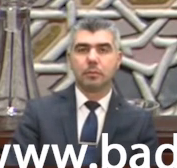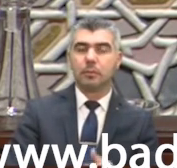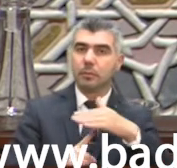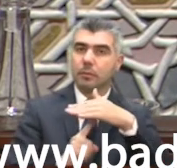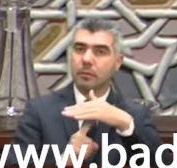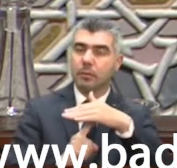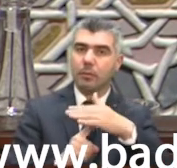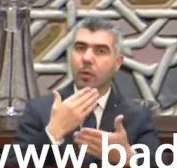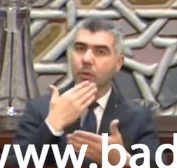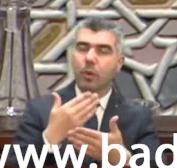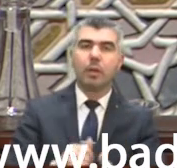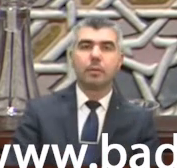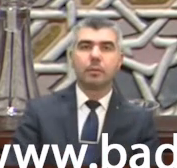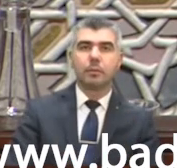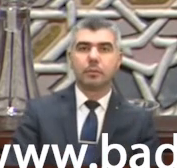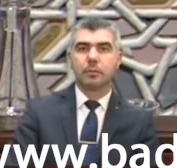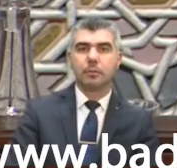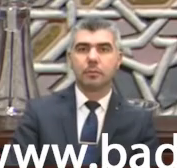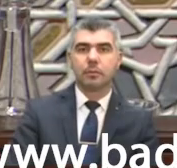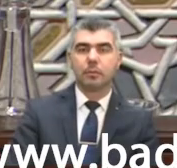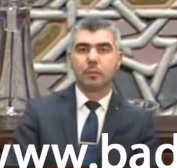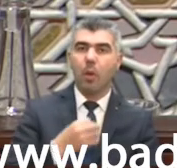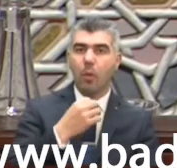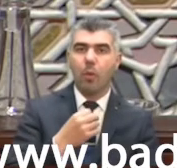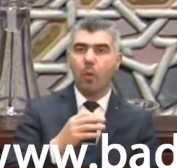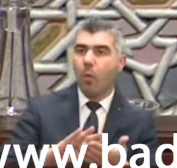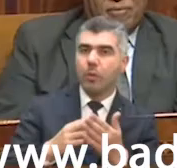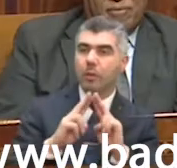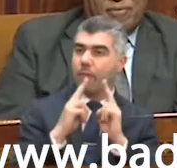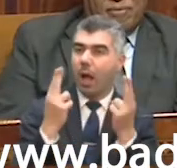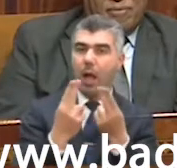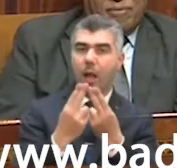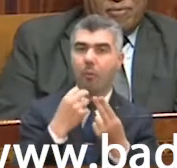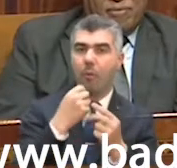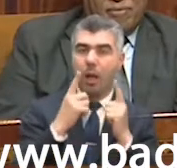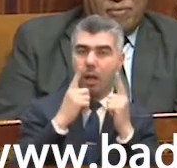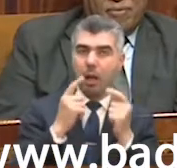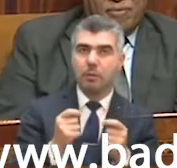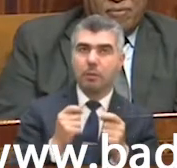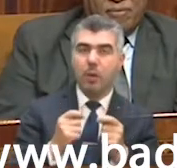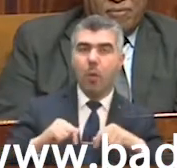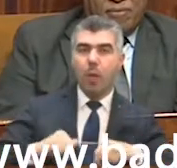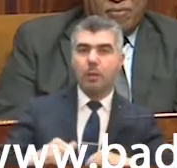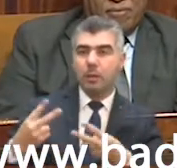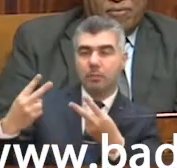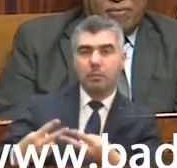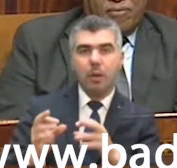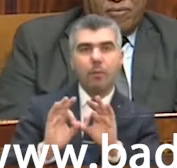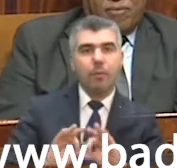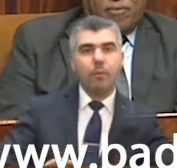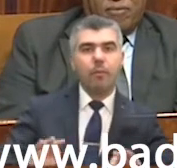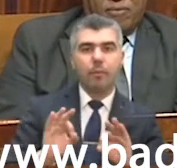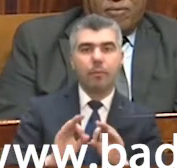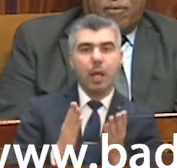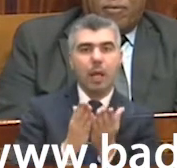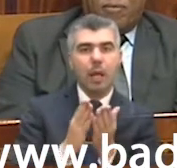سيد الرئيس شكرا. بعدا وانا قدام العالم كيشوف، والسيد النائب كيقول ما كاين حتى وزير، وزير العلاقه مع البرلمان، وزير